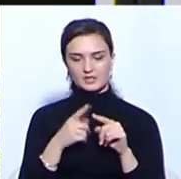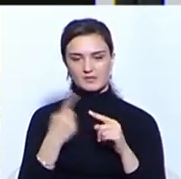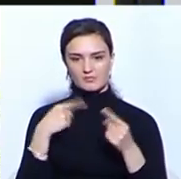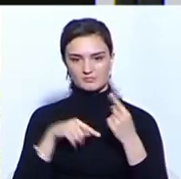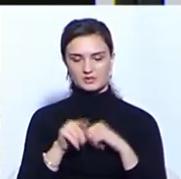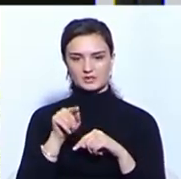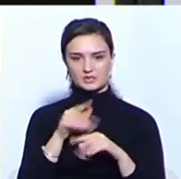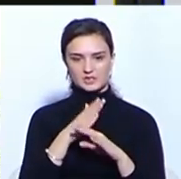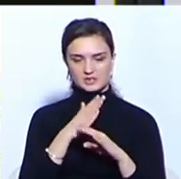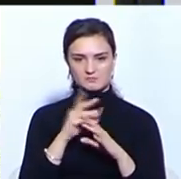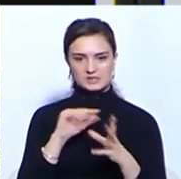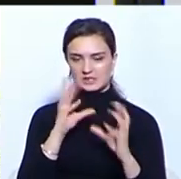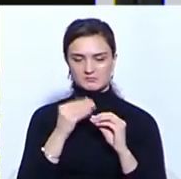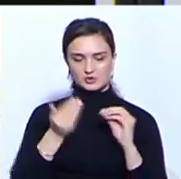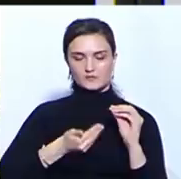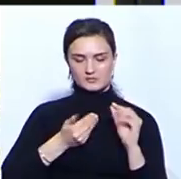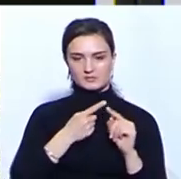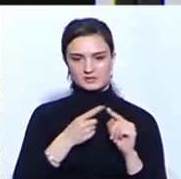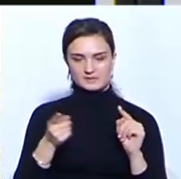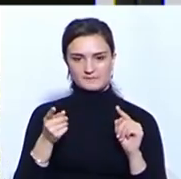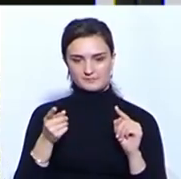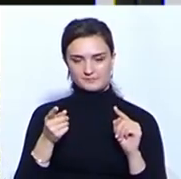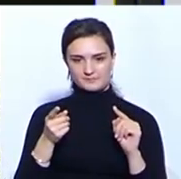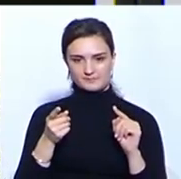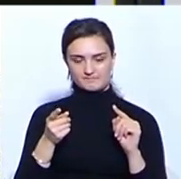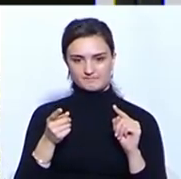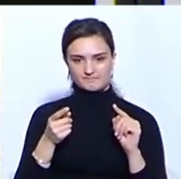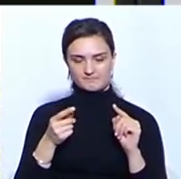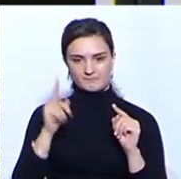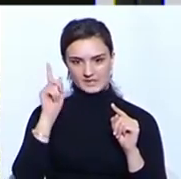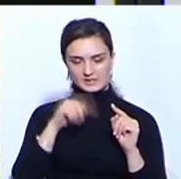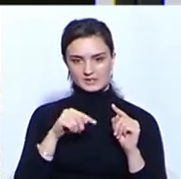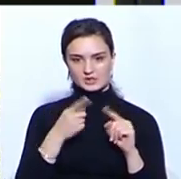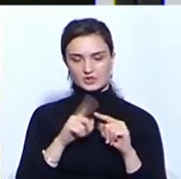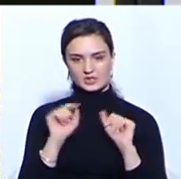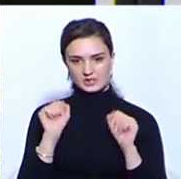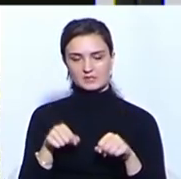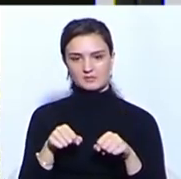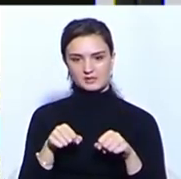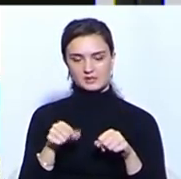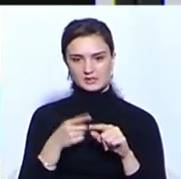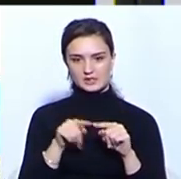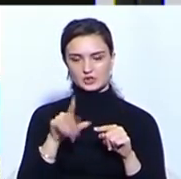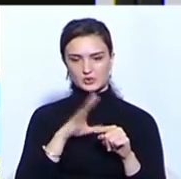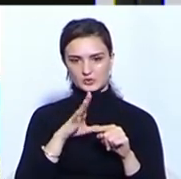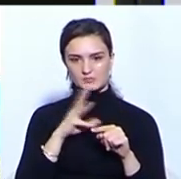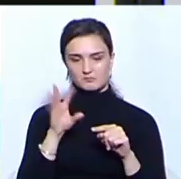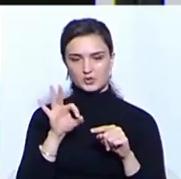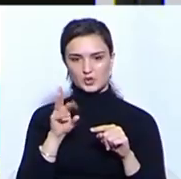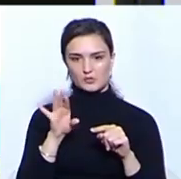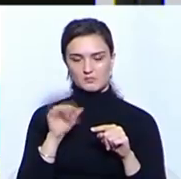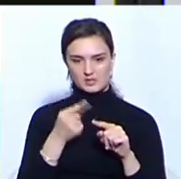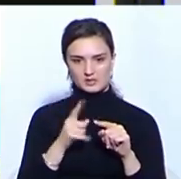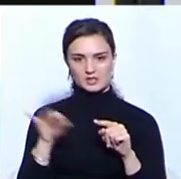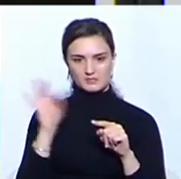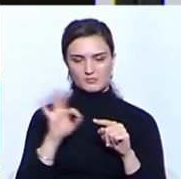და ეს ახდენს გავლენას მთელი მის ცხოვრების წესზე. ეცით შესაძლებელია ეს იყოს მიომის გამო,